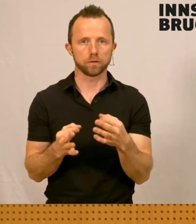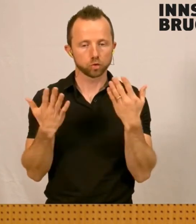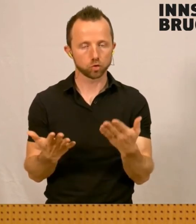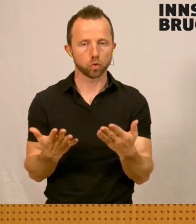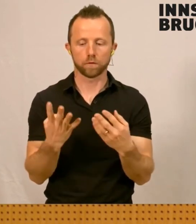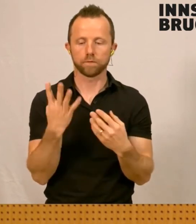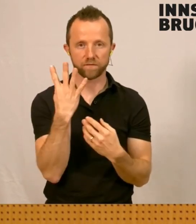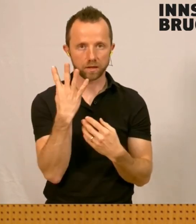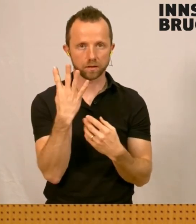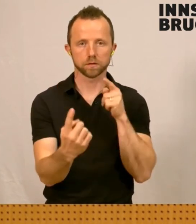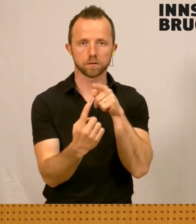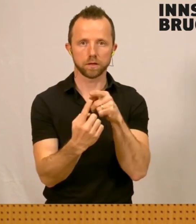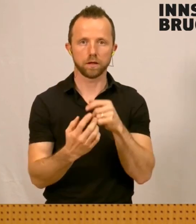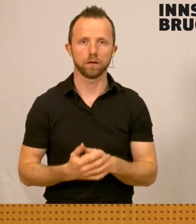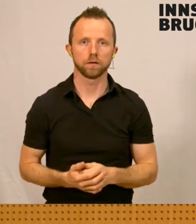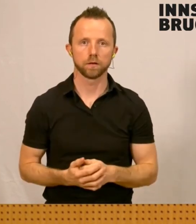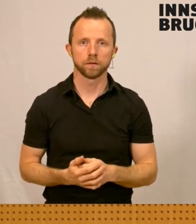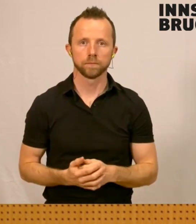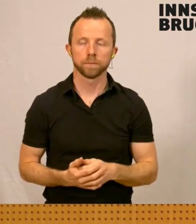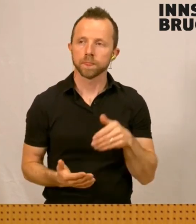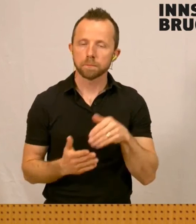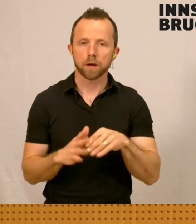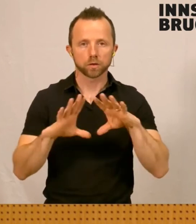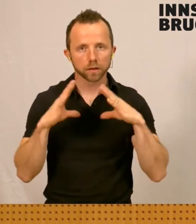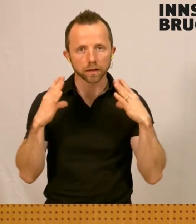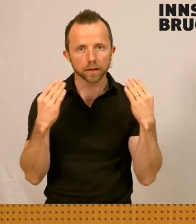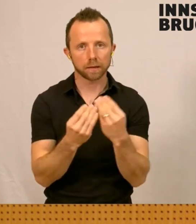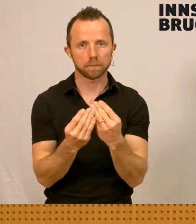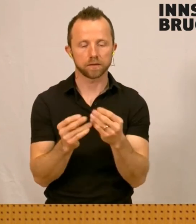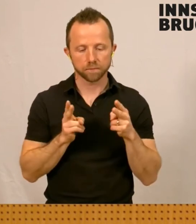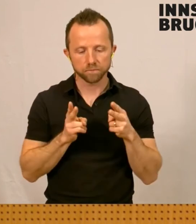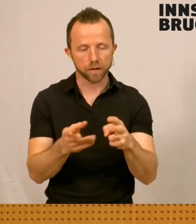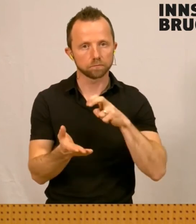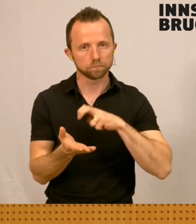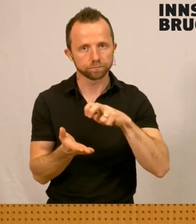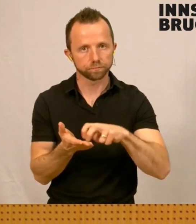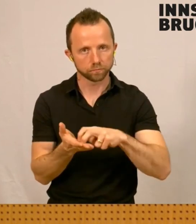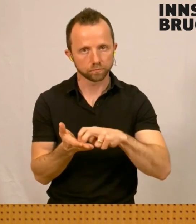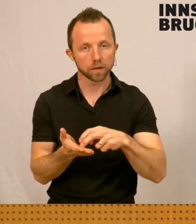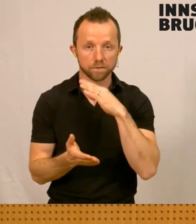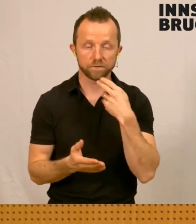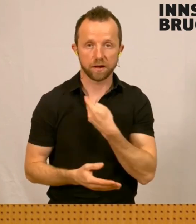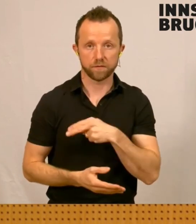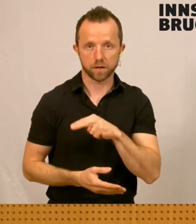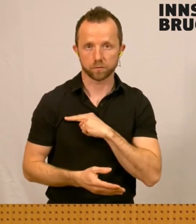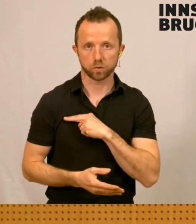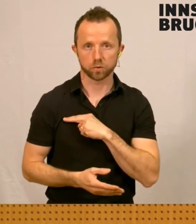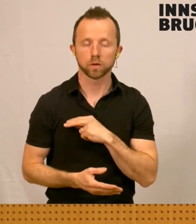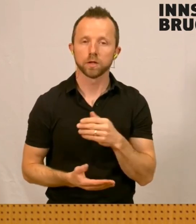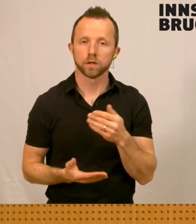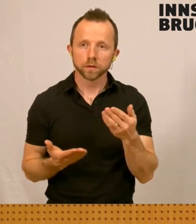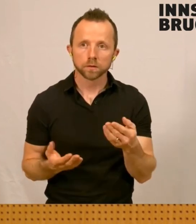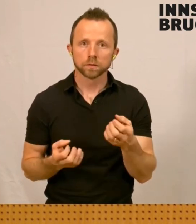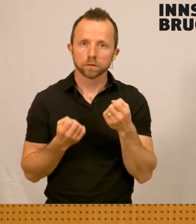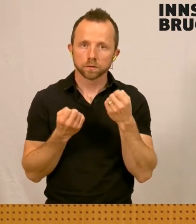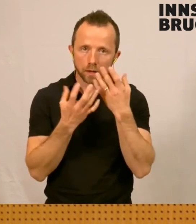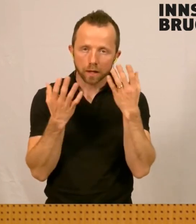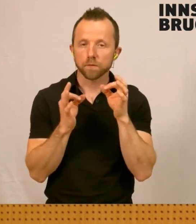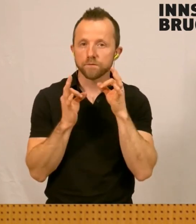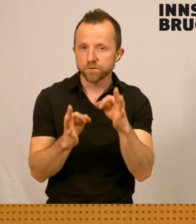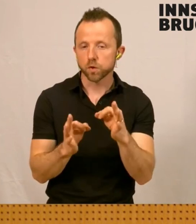Ziele. Gehen wir gemeinsam den verantwortungsvollen Weg, gehen wir den Weg für die Stadt